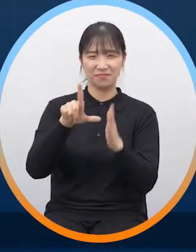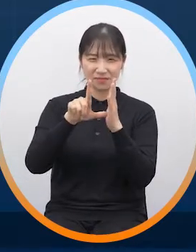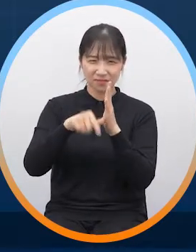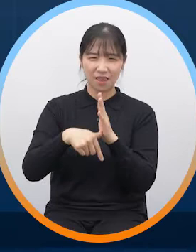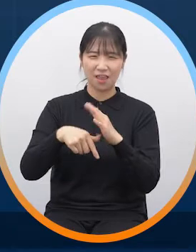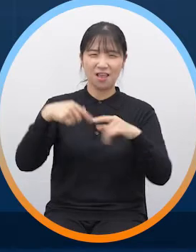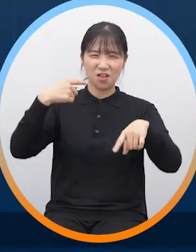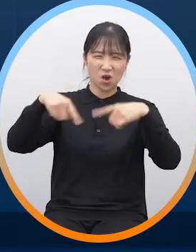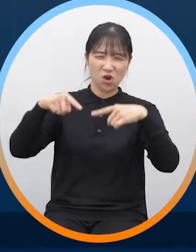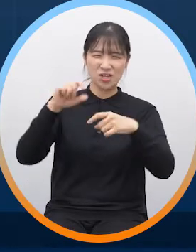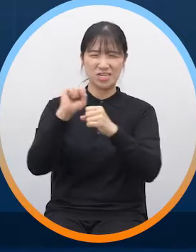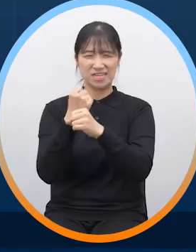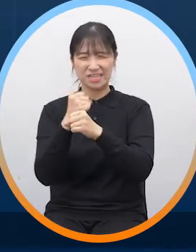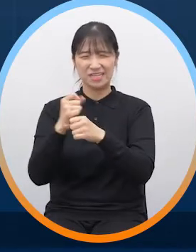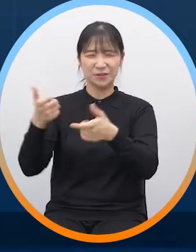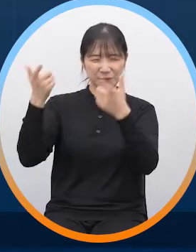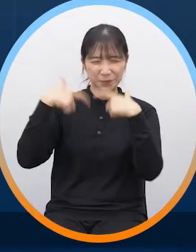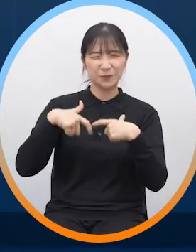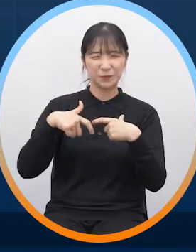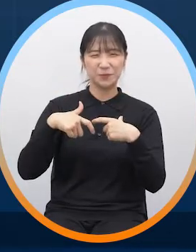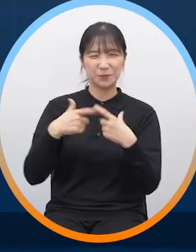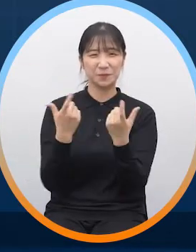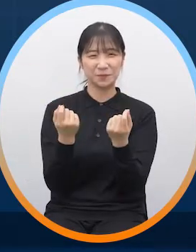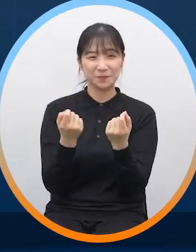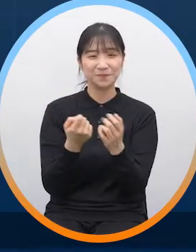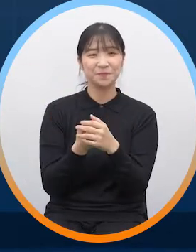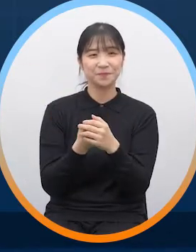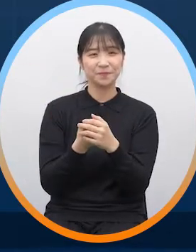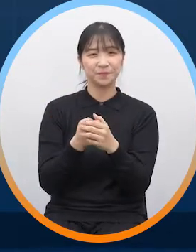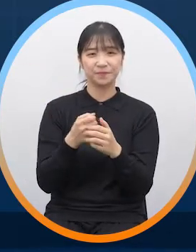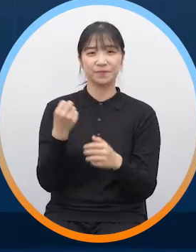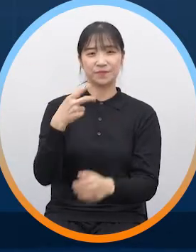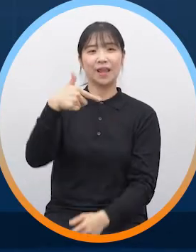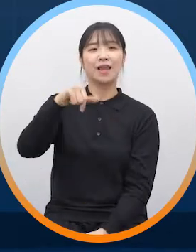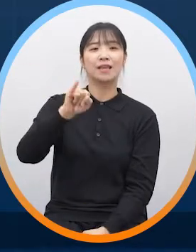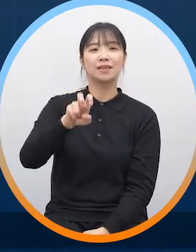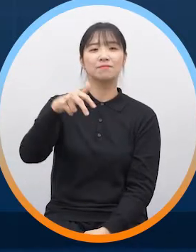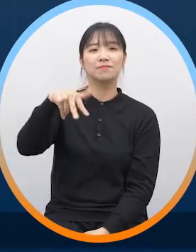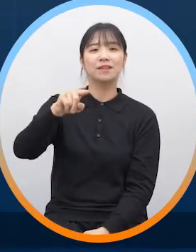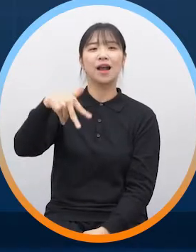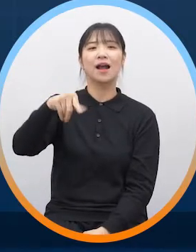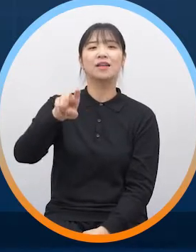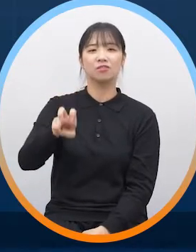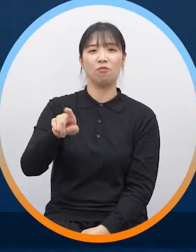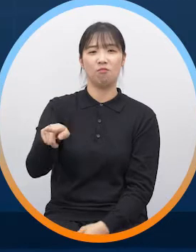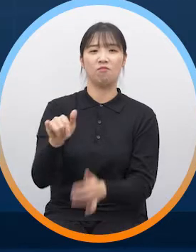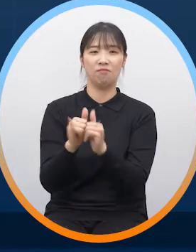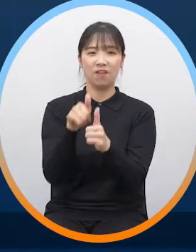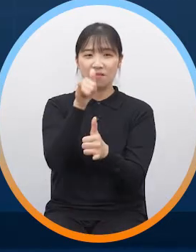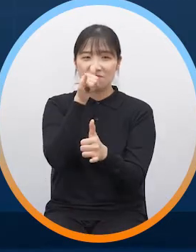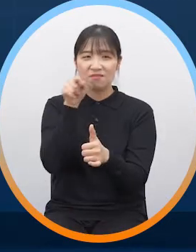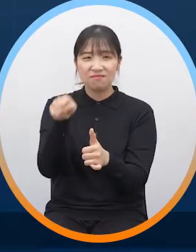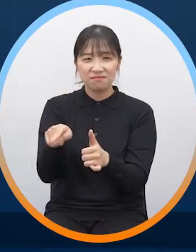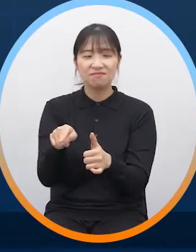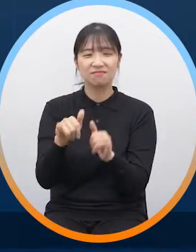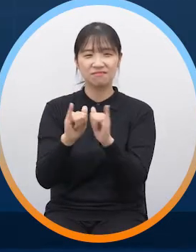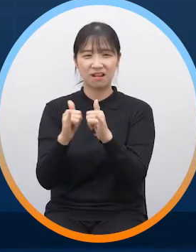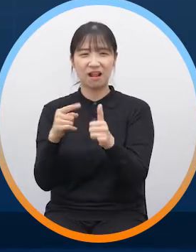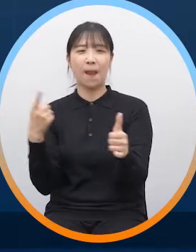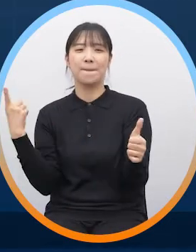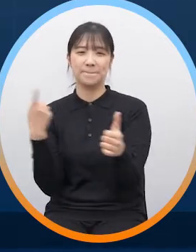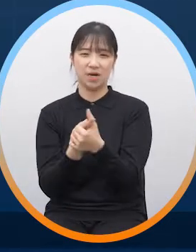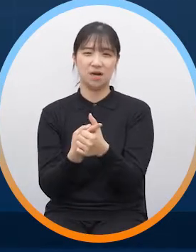어떤 정치적으로 좀 희생이 됐다고 봐야 하죠. 김자점이라는 사람이 있는데 사실은 그